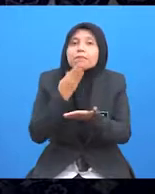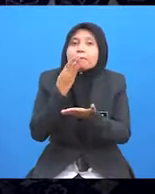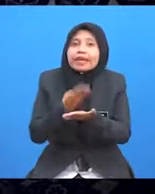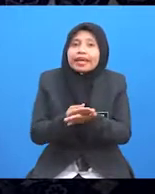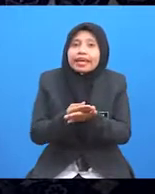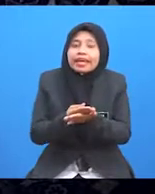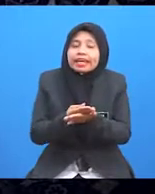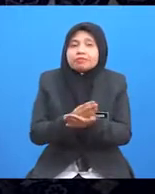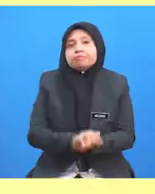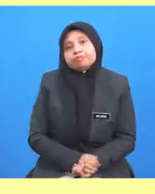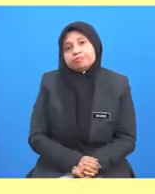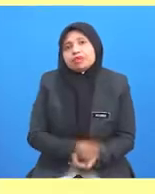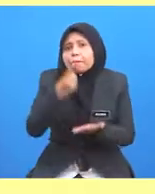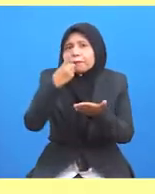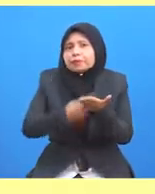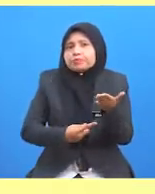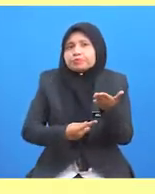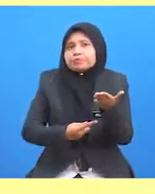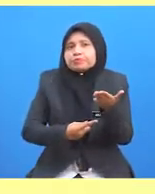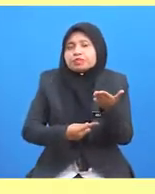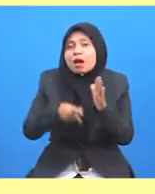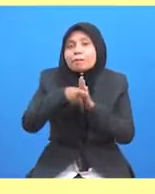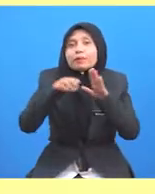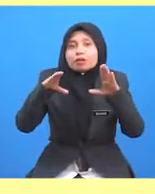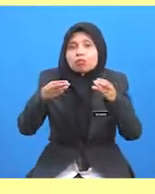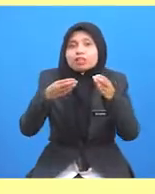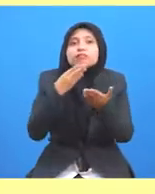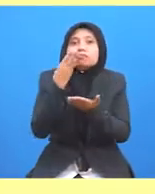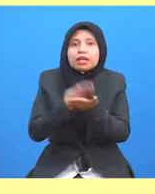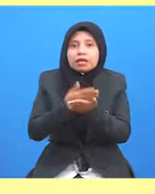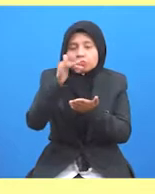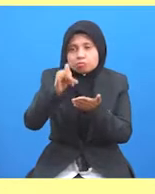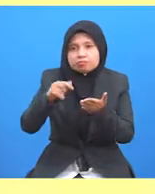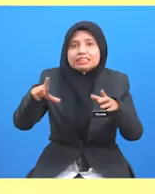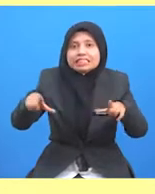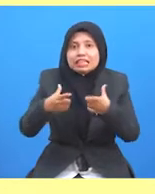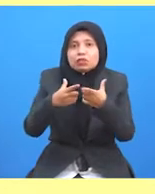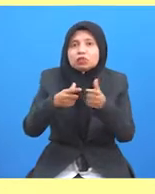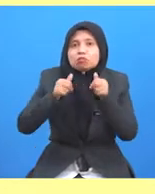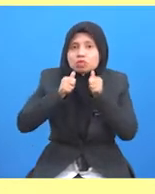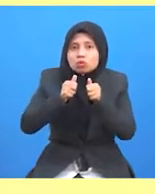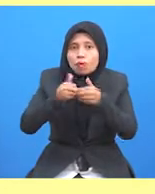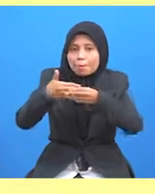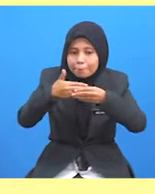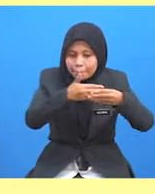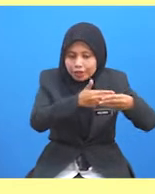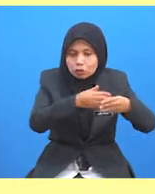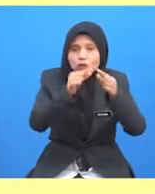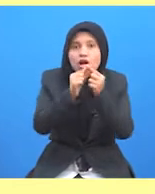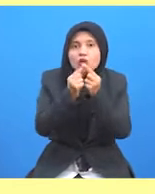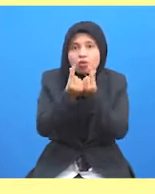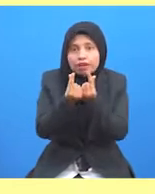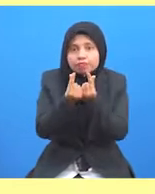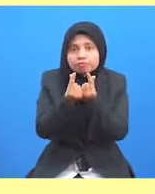dalam ayat ini ialah beramal soleh. Apakah dia amal soleh? Amal soleh